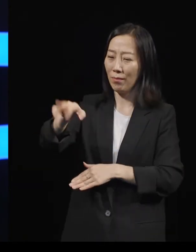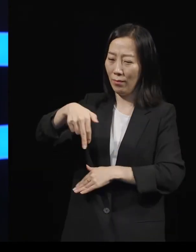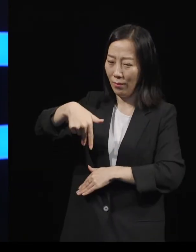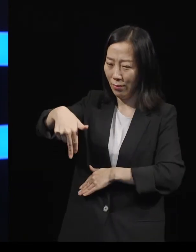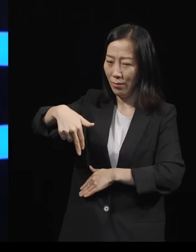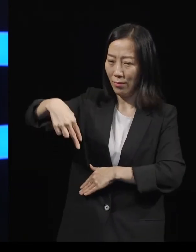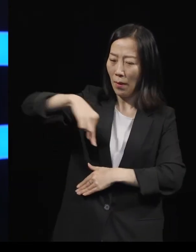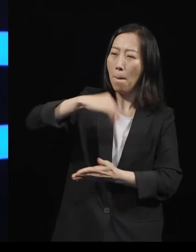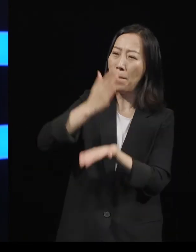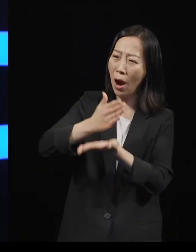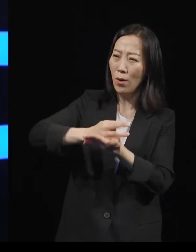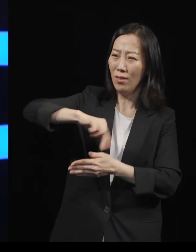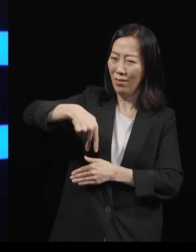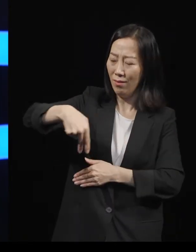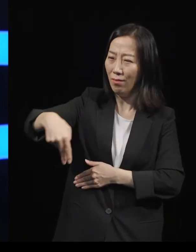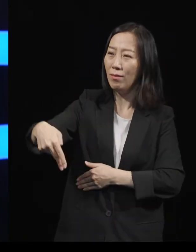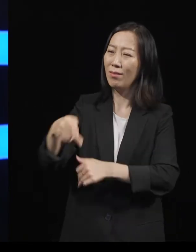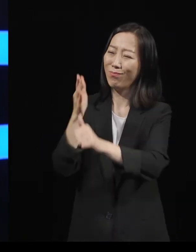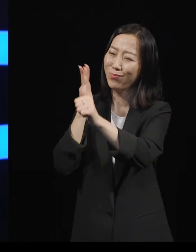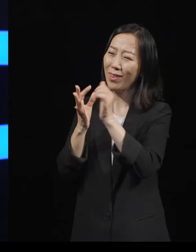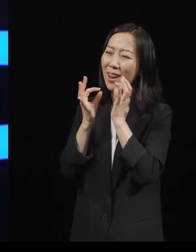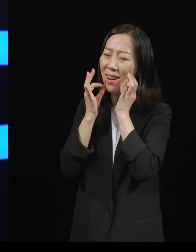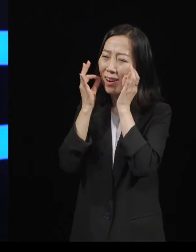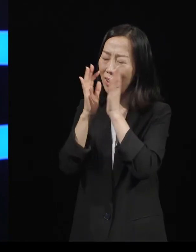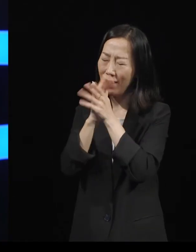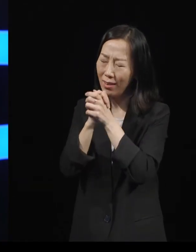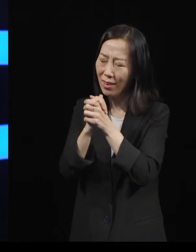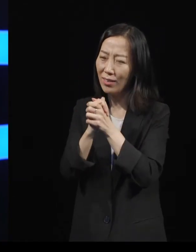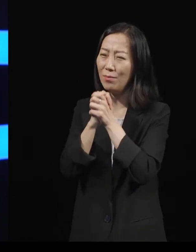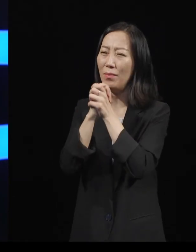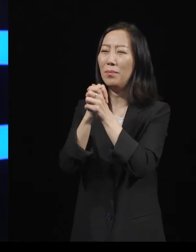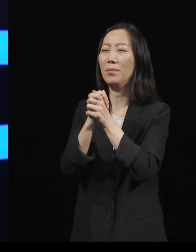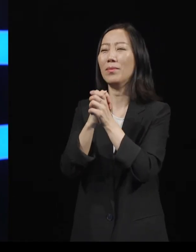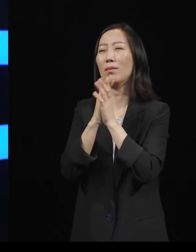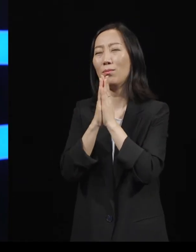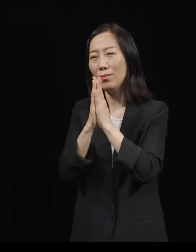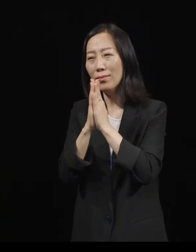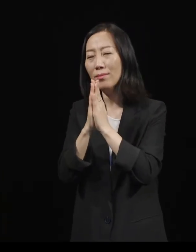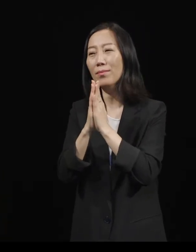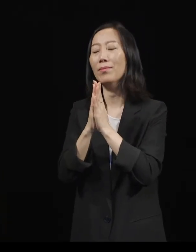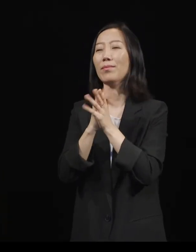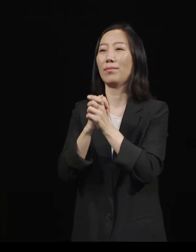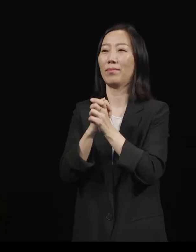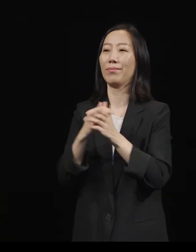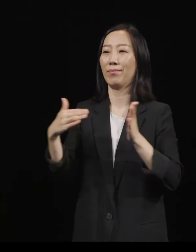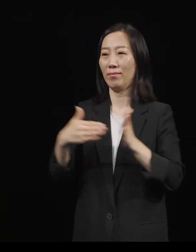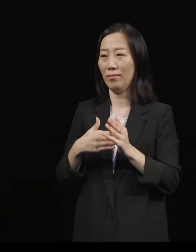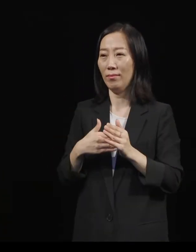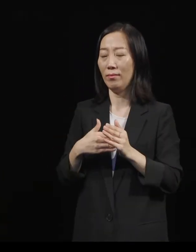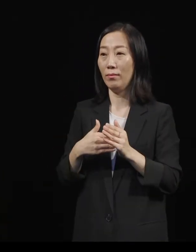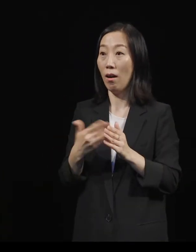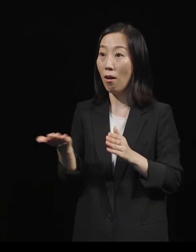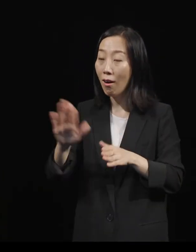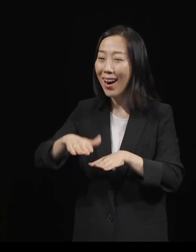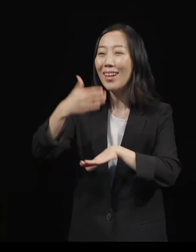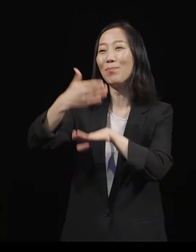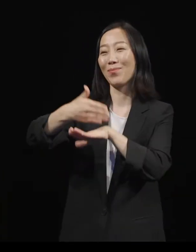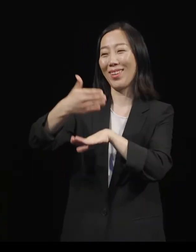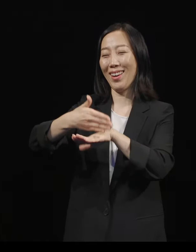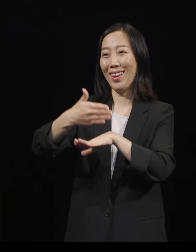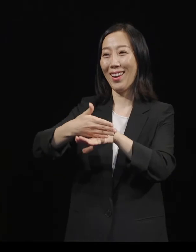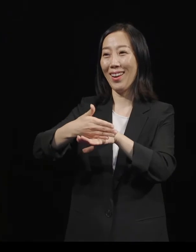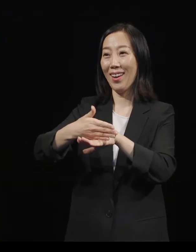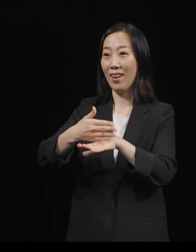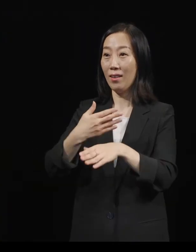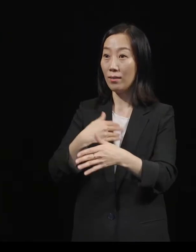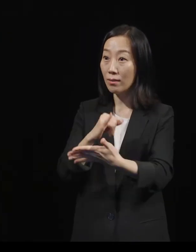가게 해주세요. 절박하게 기도하고 또 기도했습니다. 근데 감사하게도요, 저희